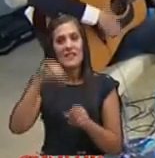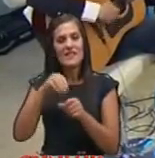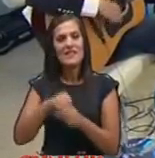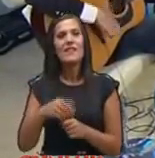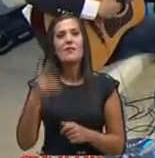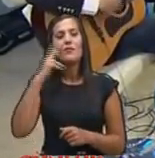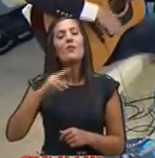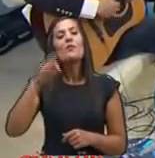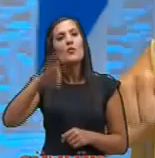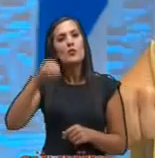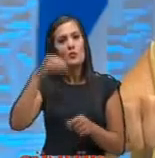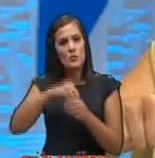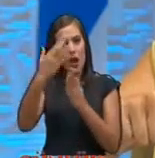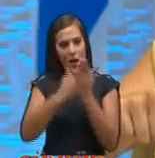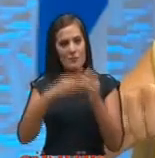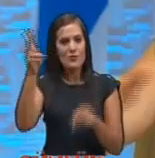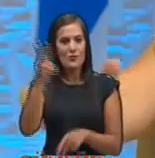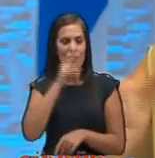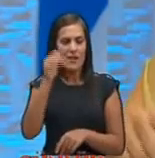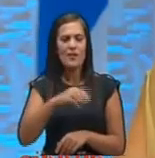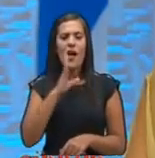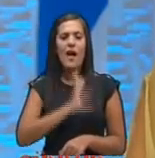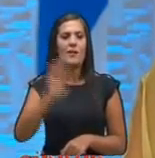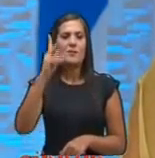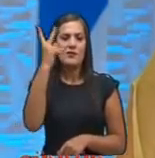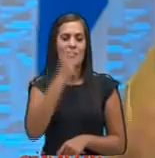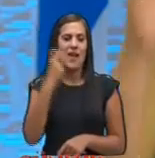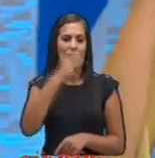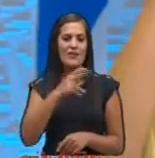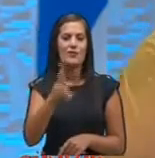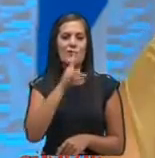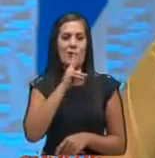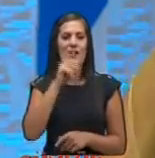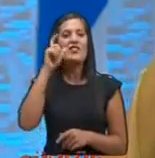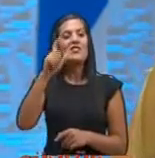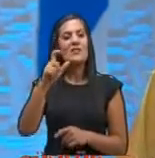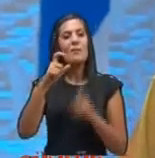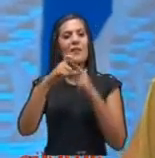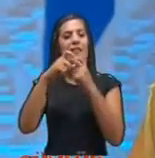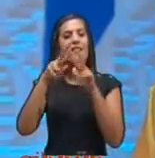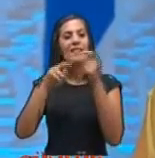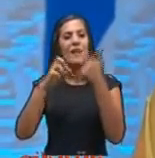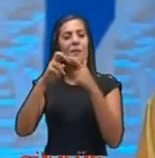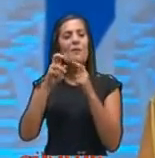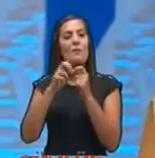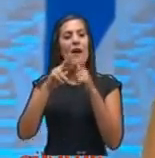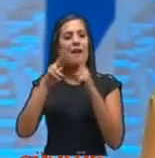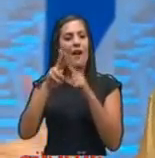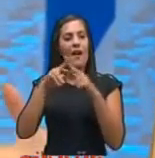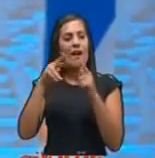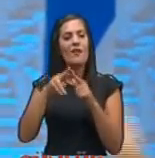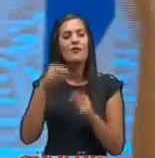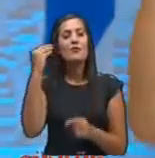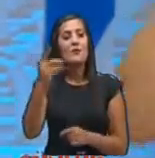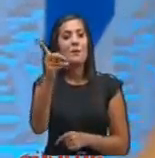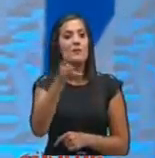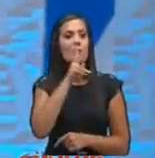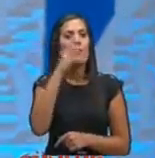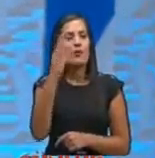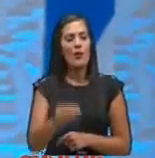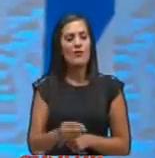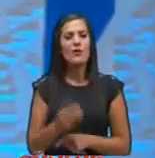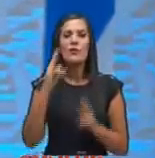bu arada programımızı hakikaten son şarkının ismini bitirelim. Söyleyelim. Son şarkının ismi Aşk diye buna derler. Bizim çıkış şarkımız aynı zamanda. Şarkı diye buna derler, evet. Grup diye arkadaşlar. Güzel bir